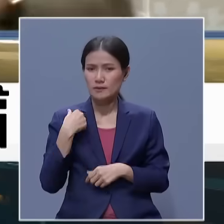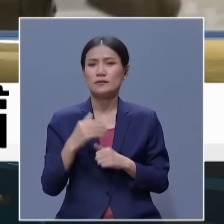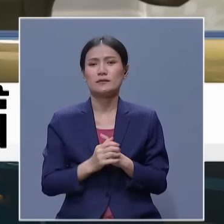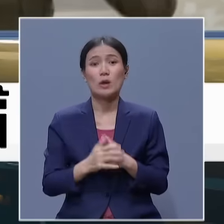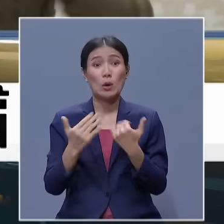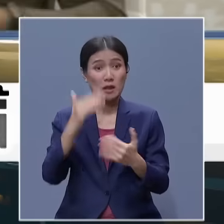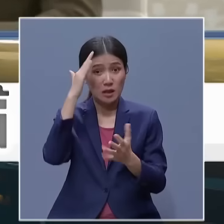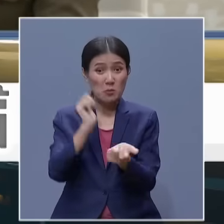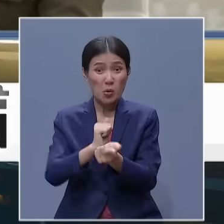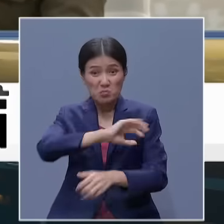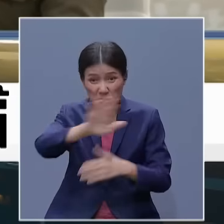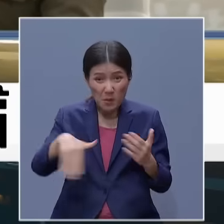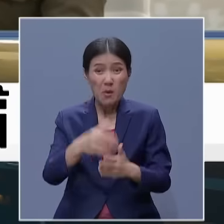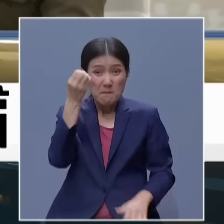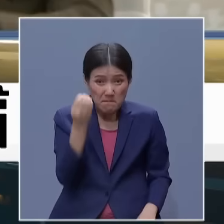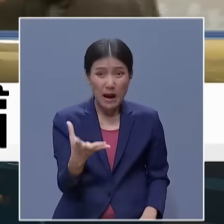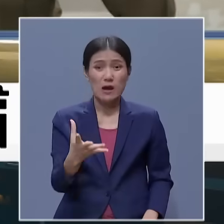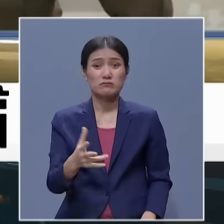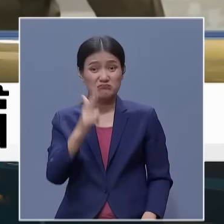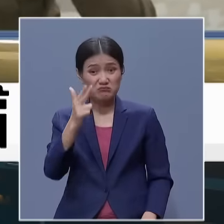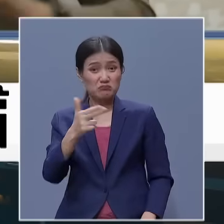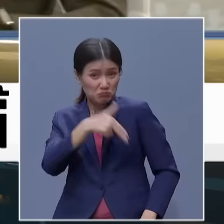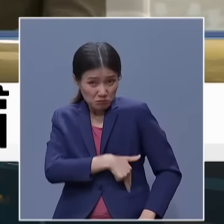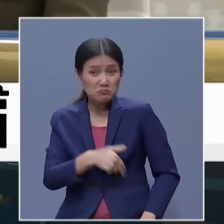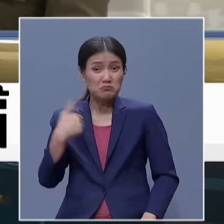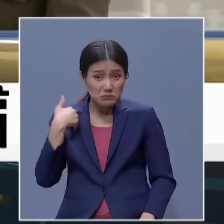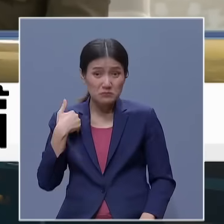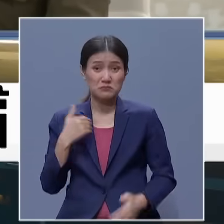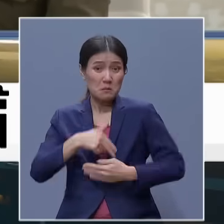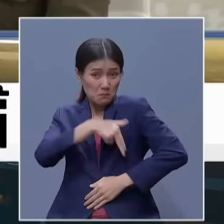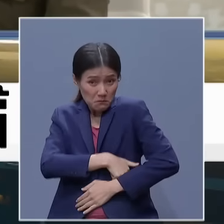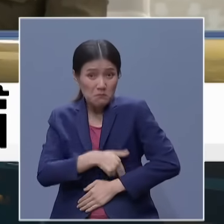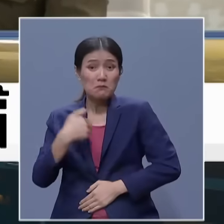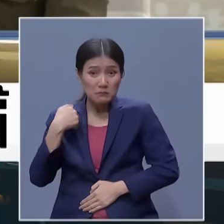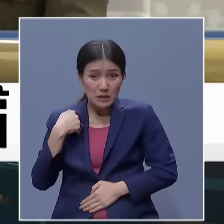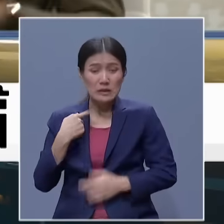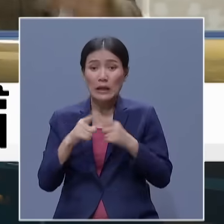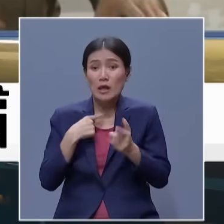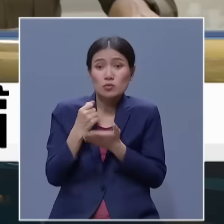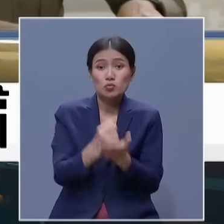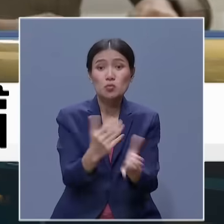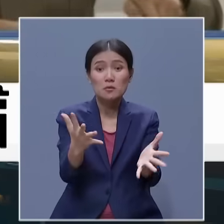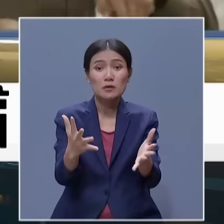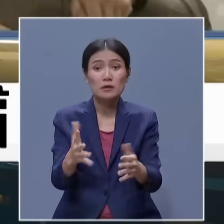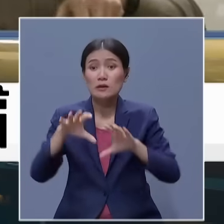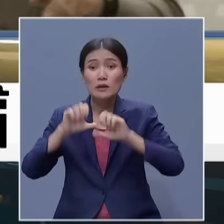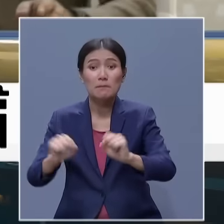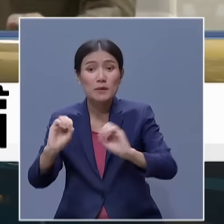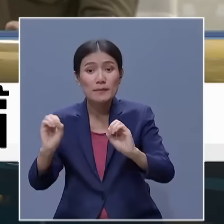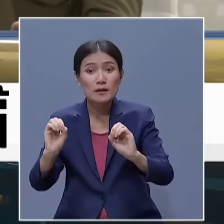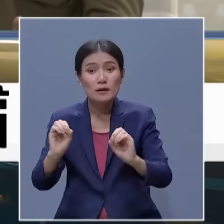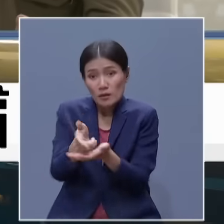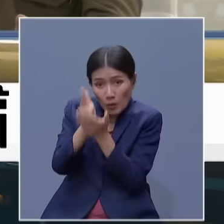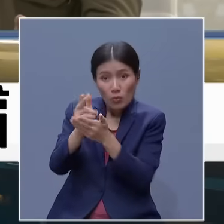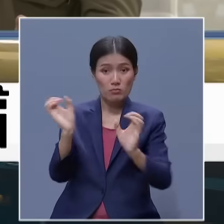ใหญ่มีปืนนะครับตำรวจมีปืนแต่กลับไม่ช่วยระงับเหตุทั้งที่เป็นเหตุซึ่งหน้าซึ่งอันนี้ก็ต้องเต